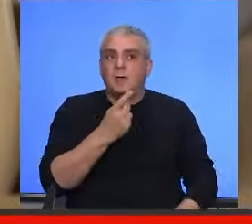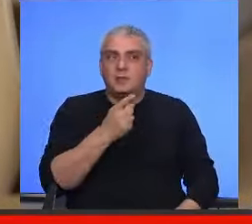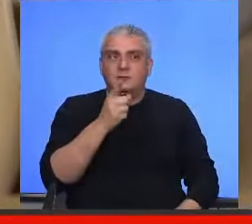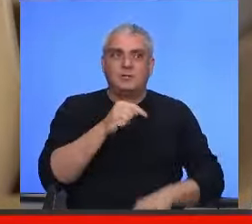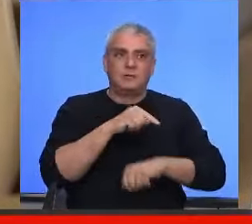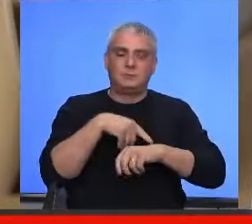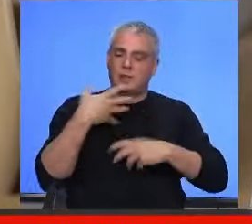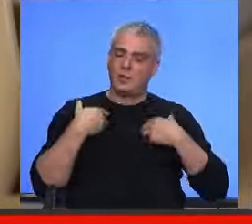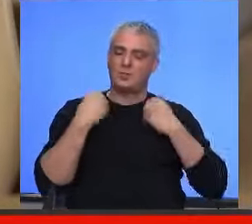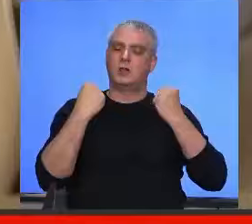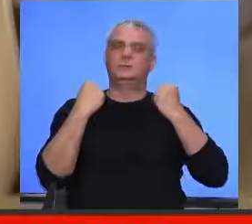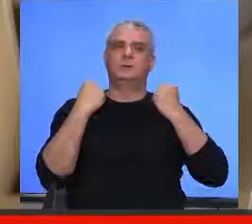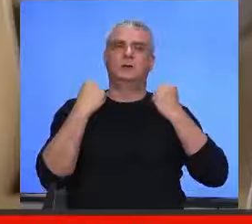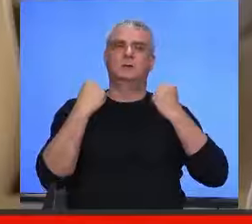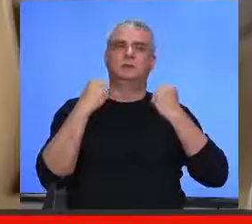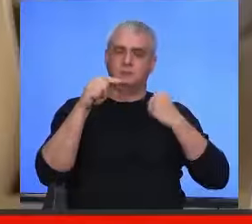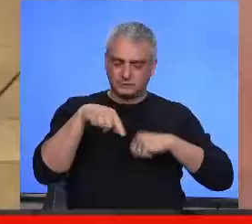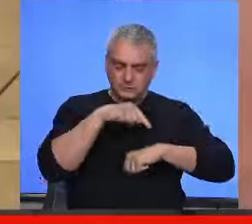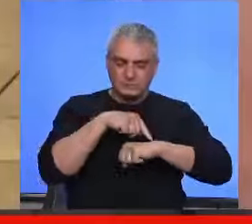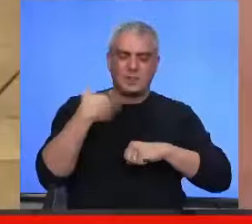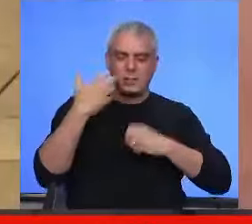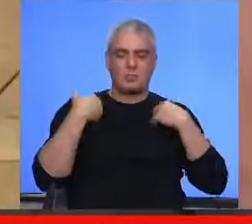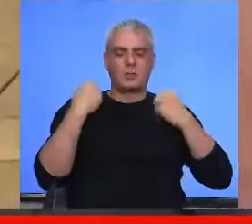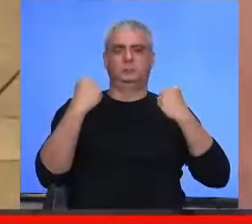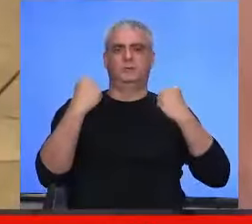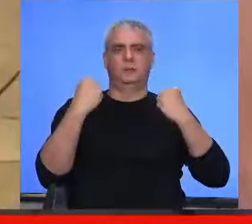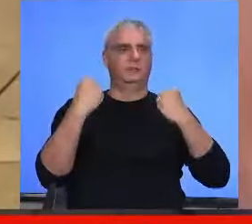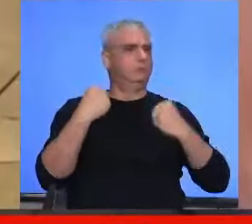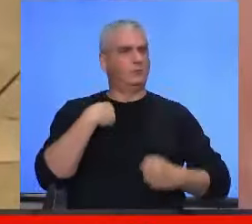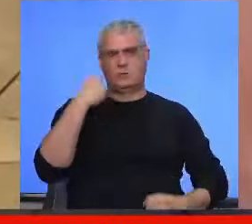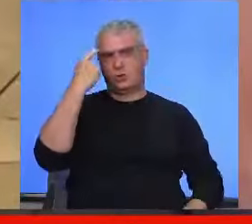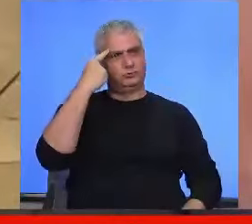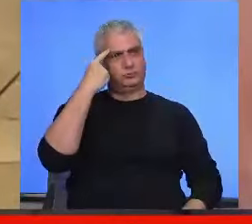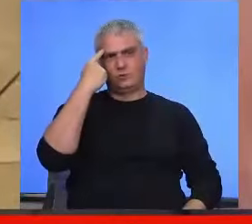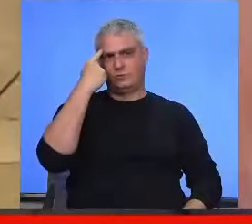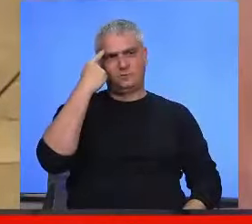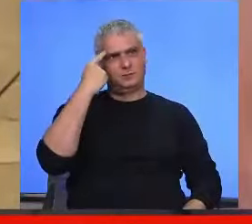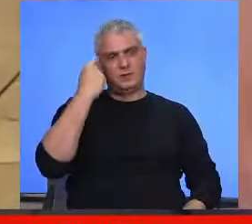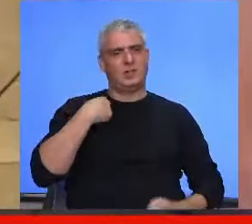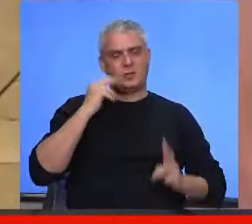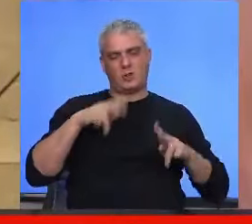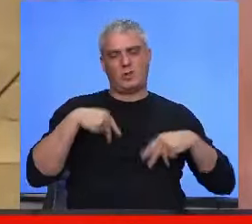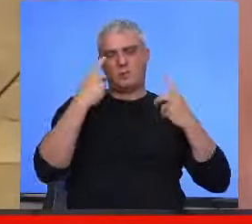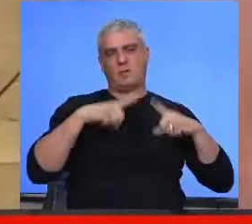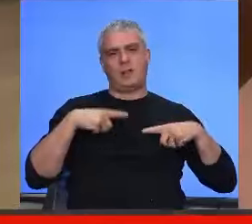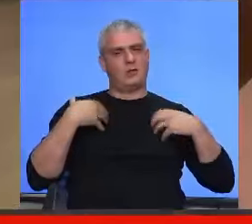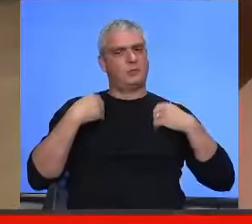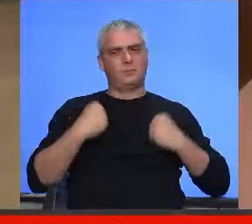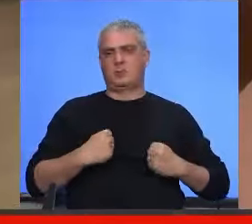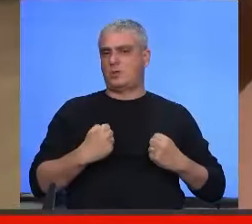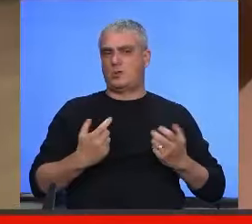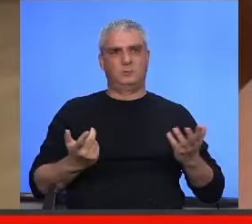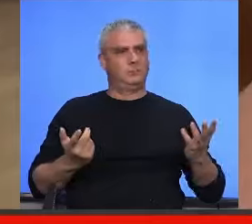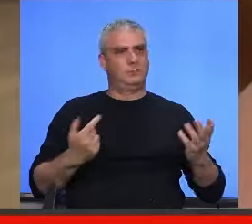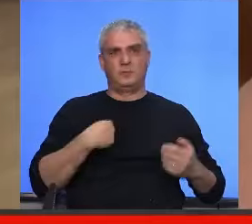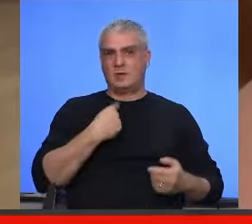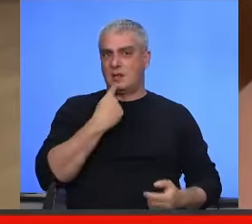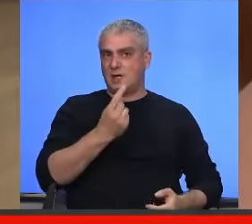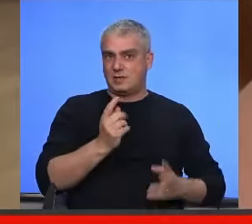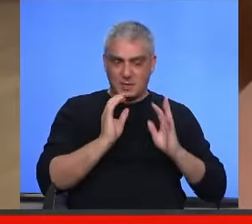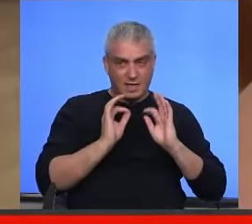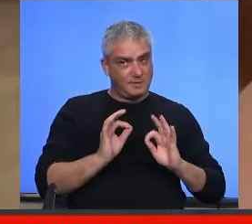להיות חזק. זה הזמן להיות חזק. אני לא חושבת שאי פעם נוכל לחיות שם בביטחון. אני אגיד לך את